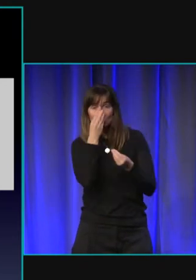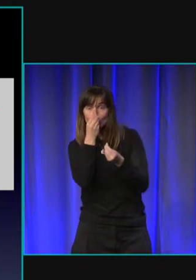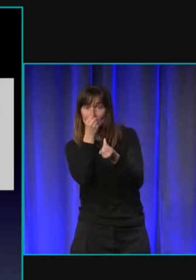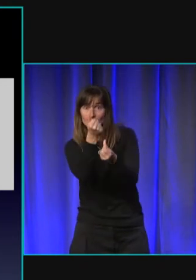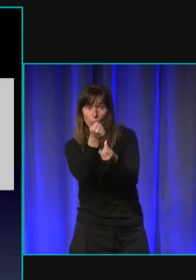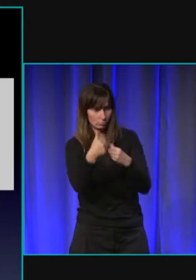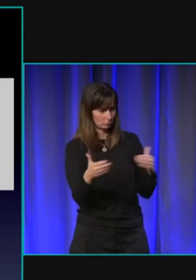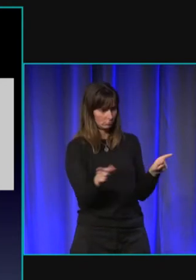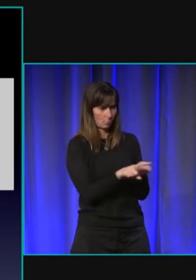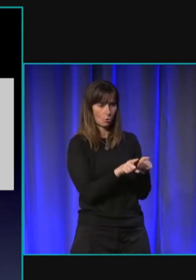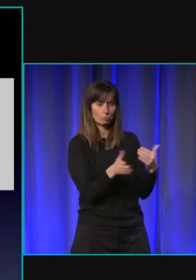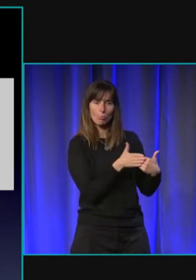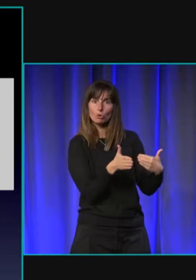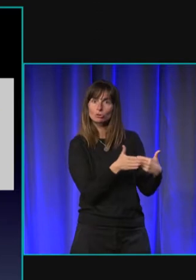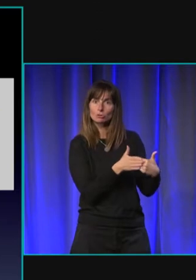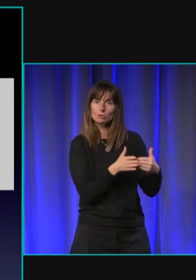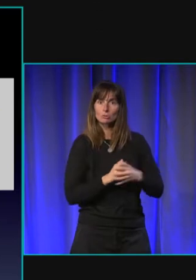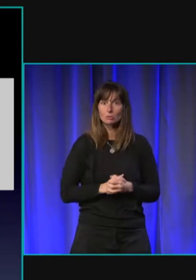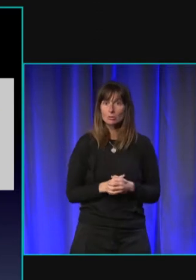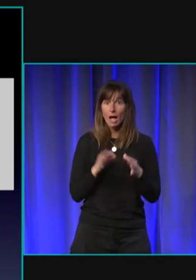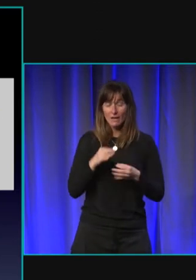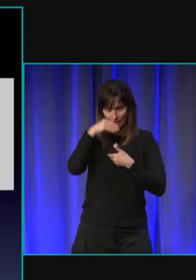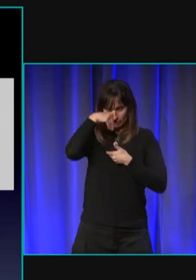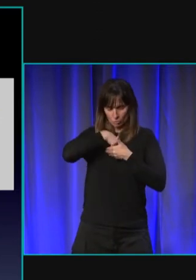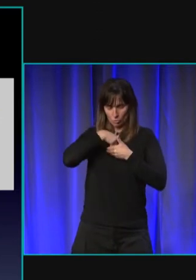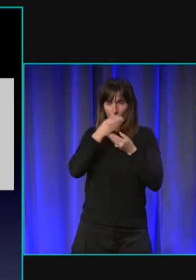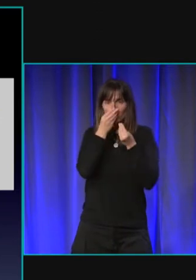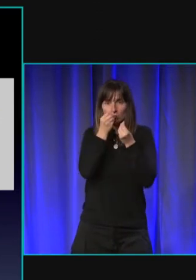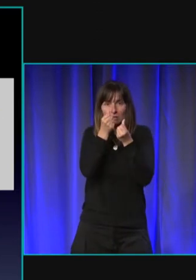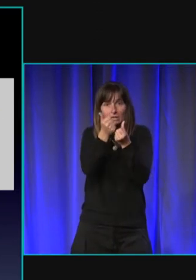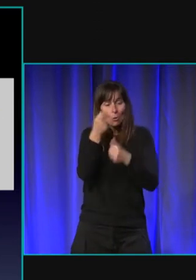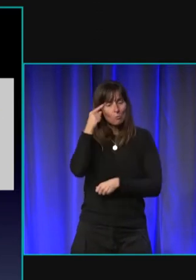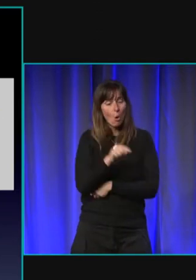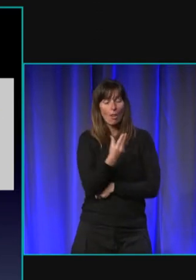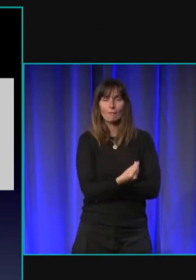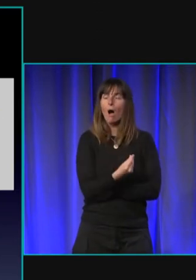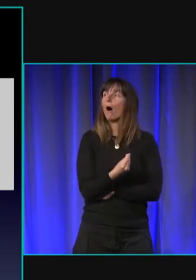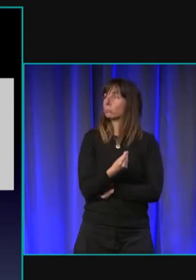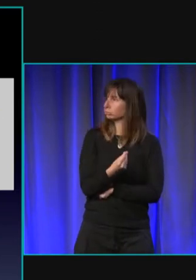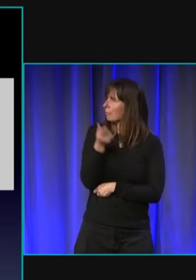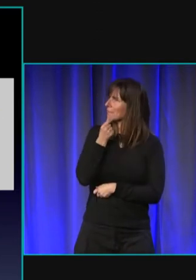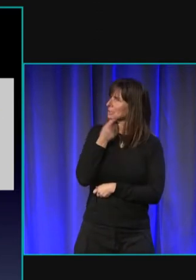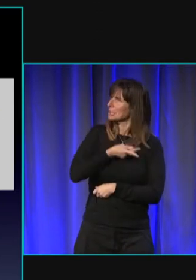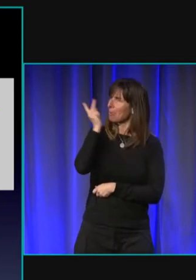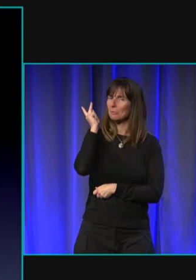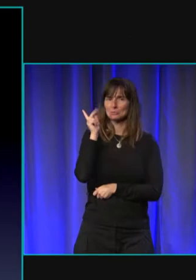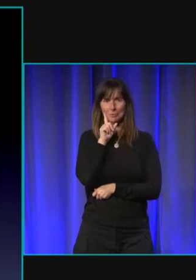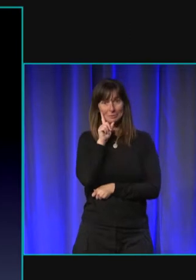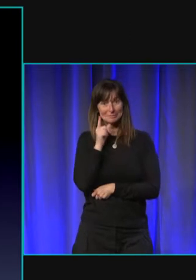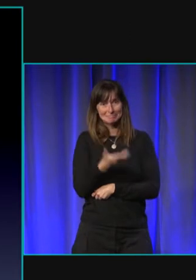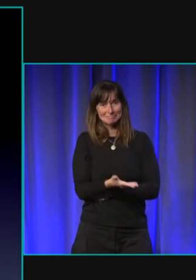vous voyez, même au niveau de la perception sur ce type d'effort, l'enfant, lui, ça lui paraît beaucoup plus facile.